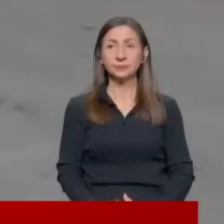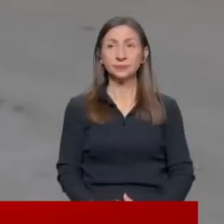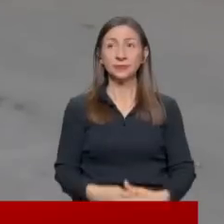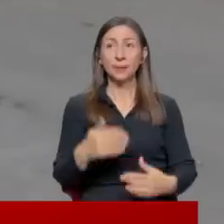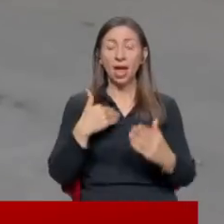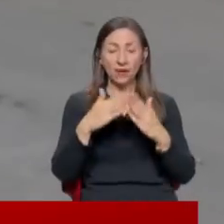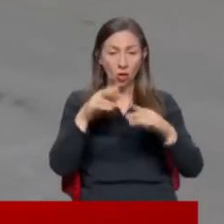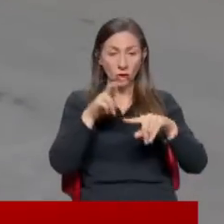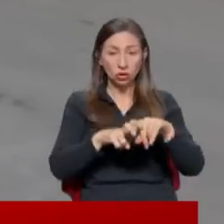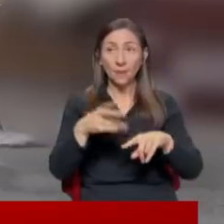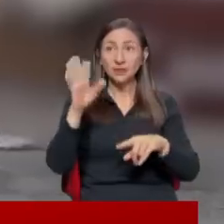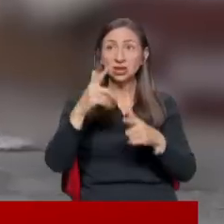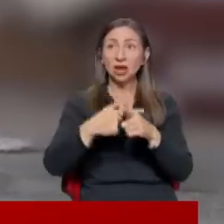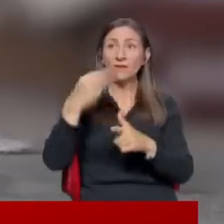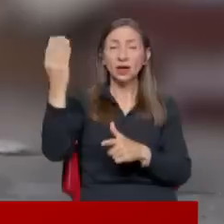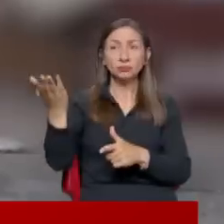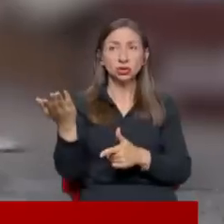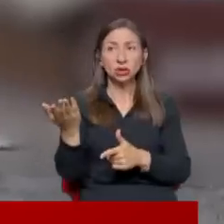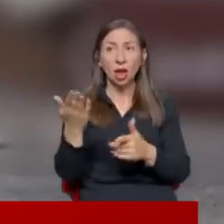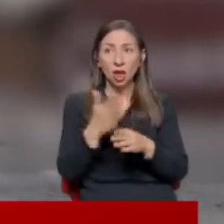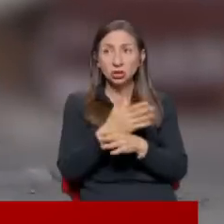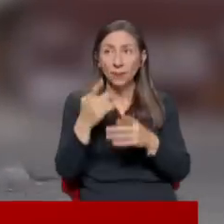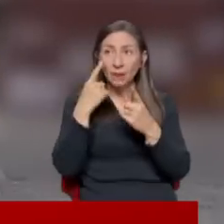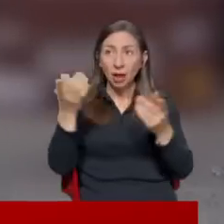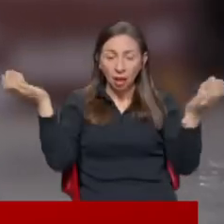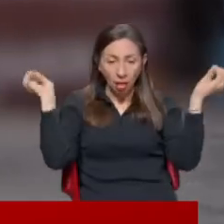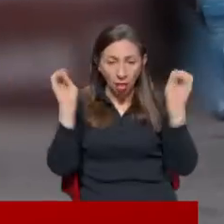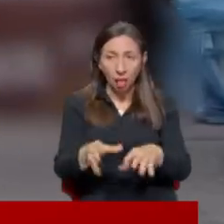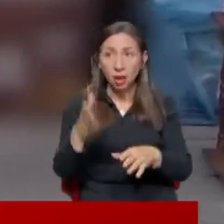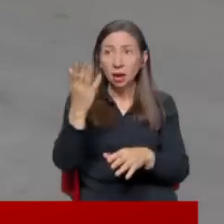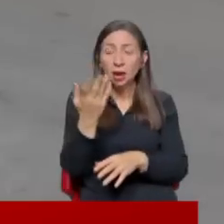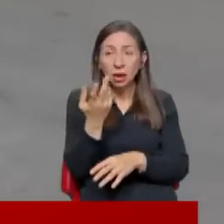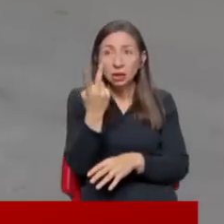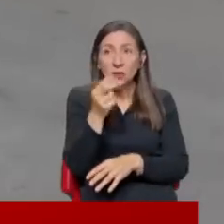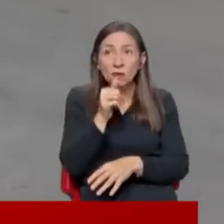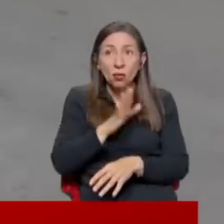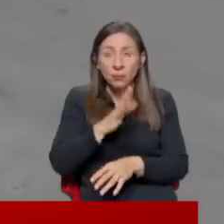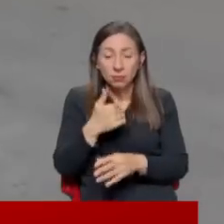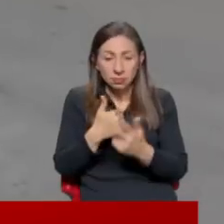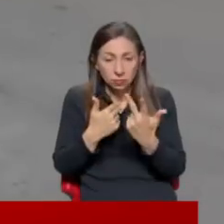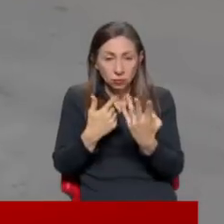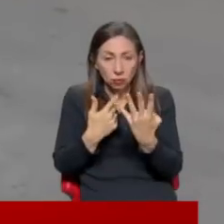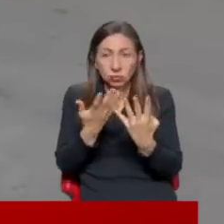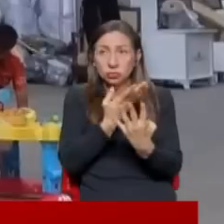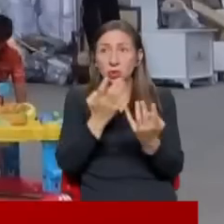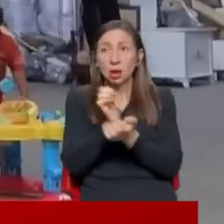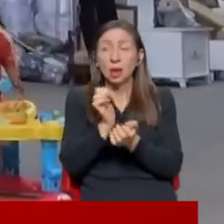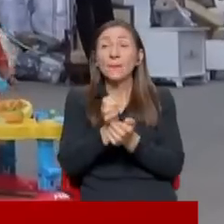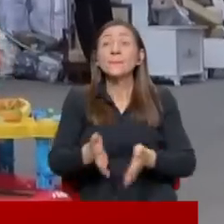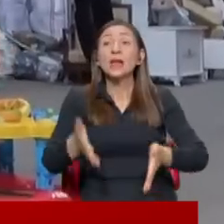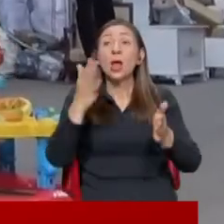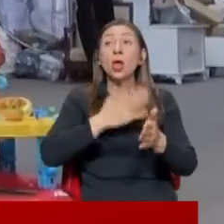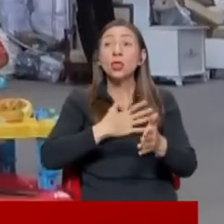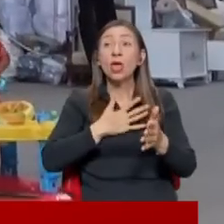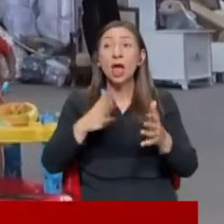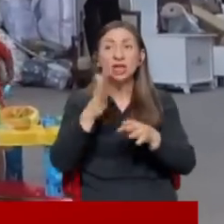Ben evin içinde oturuyorken başkasına kiraya vermiş. Eşim bak, rezilim yani şu an. İki oğlum var, bir ben, bir eşim. Dört kişiyiz. Binanın